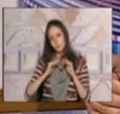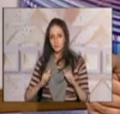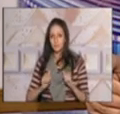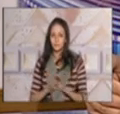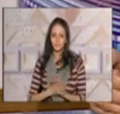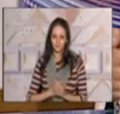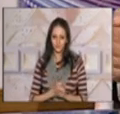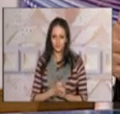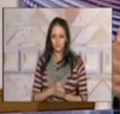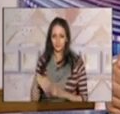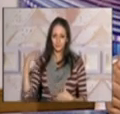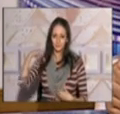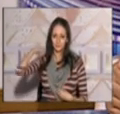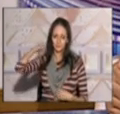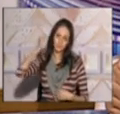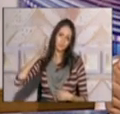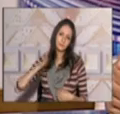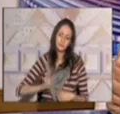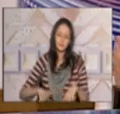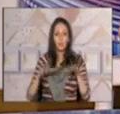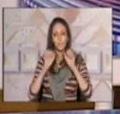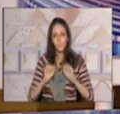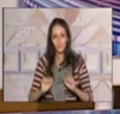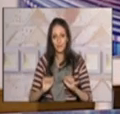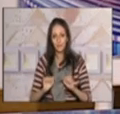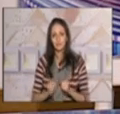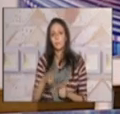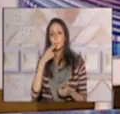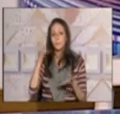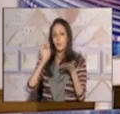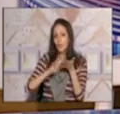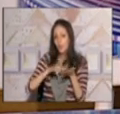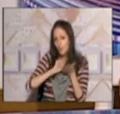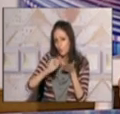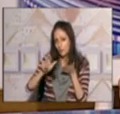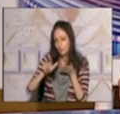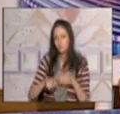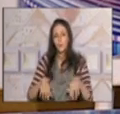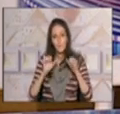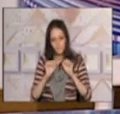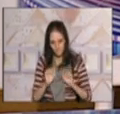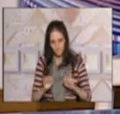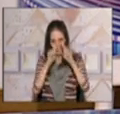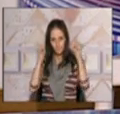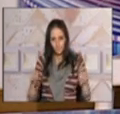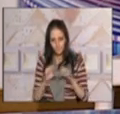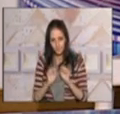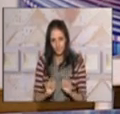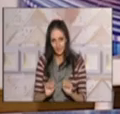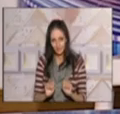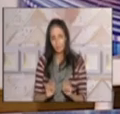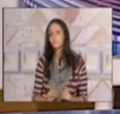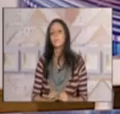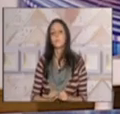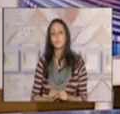مكاتب البريد، عندنا مكاتب الشهر العقاري والتوثيق، عندنا مكاتب الصحة، عندنا مكاتب التأهيل